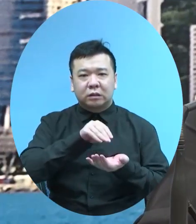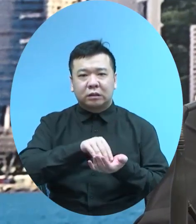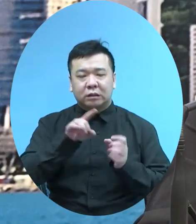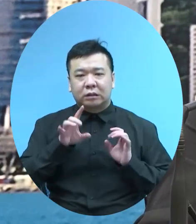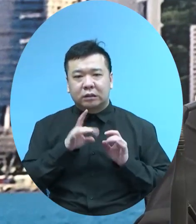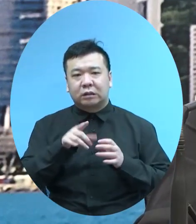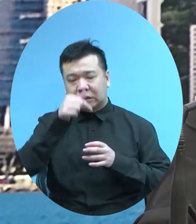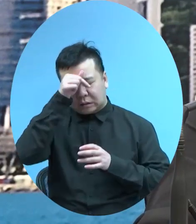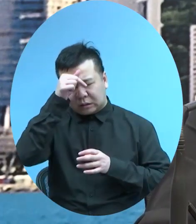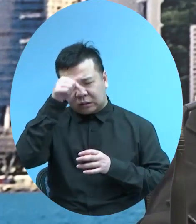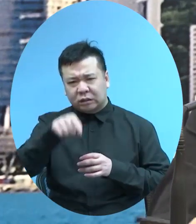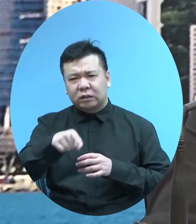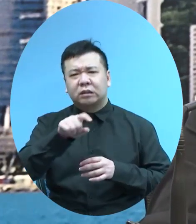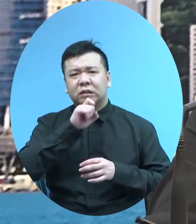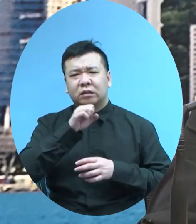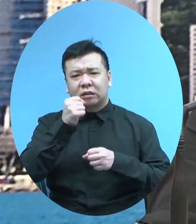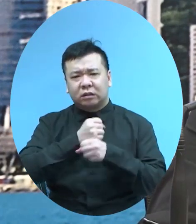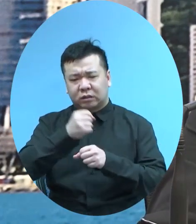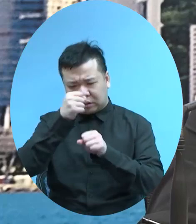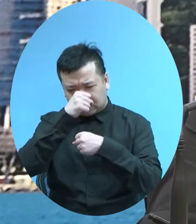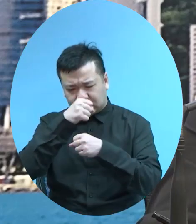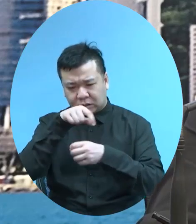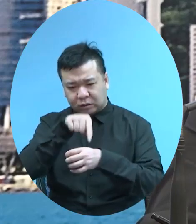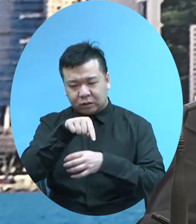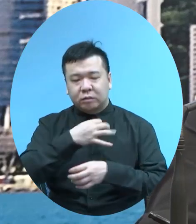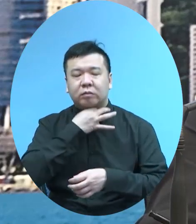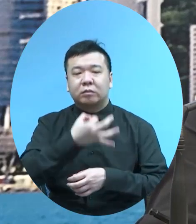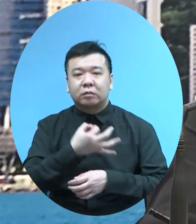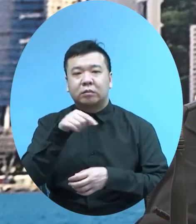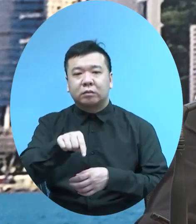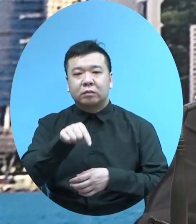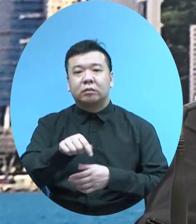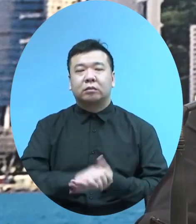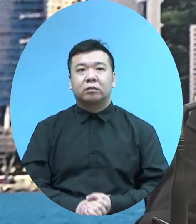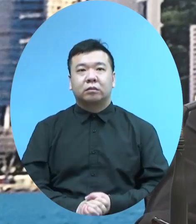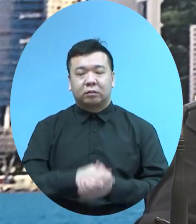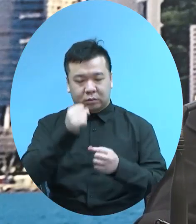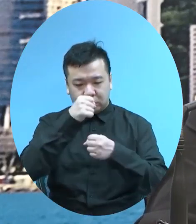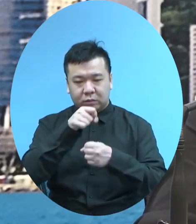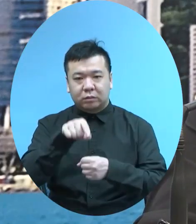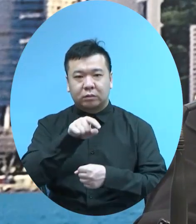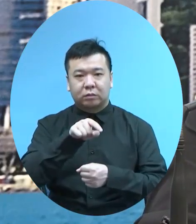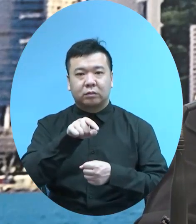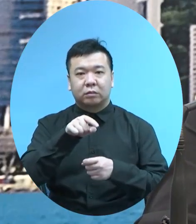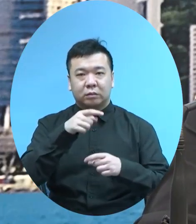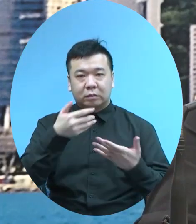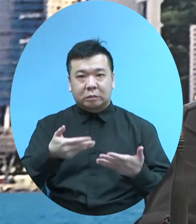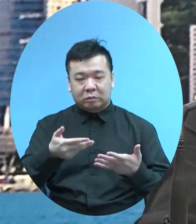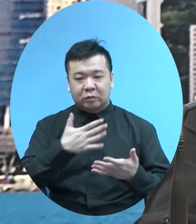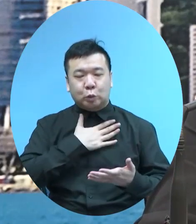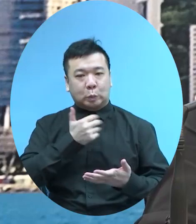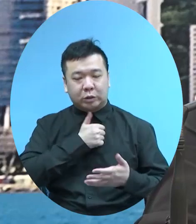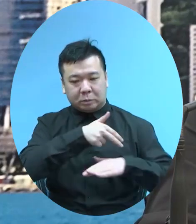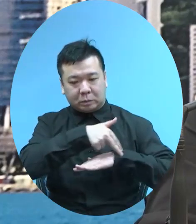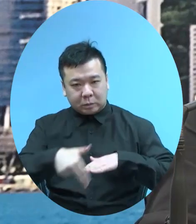家醫生診所咧，就係、是、做埋呢個深喉嘅唾液嘅 化驗嘅，咁而家就籌備緊，